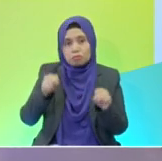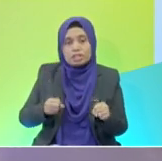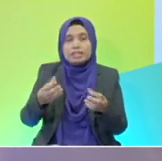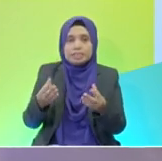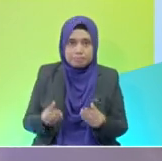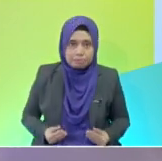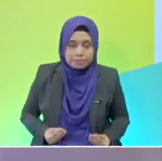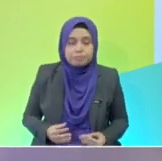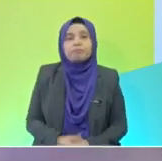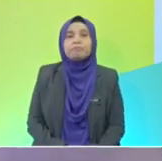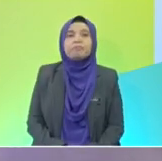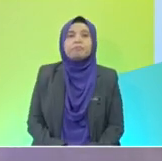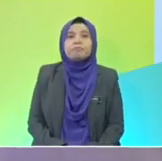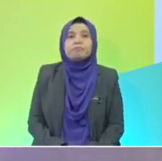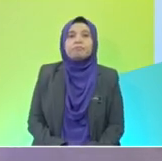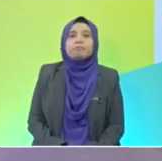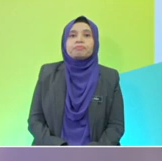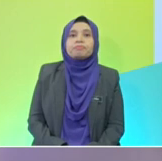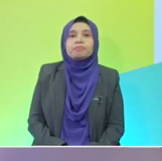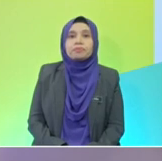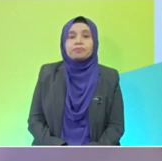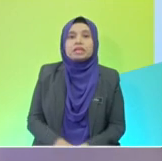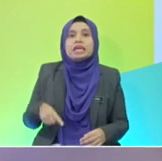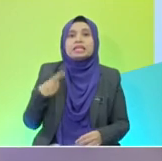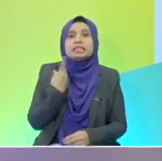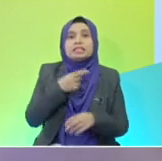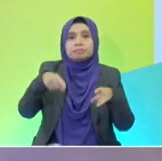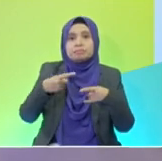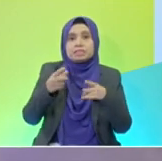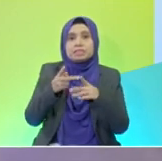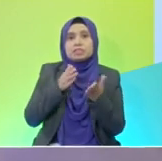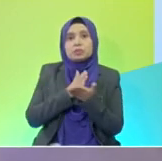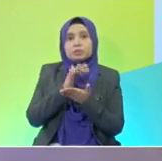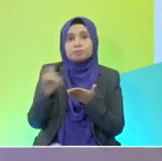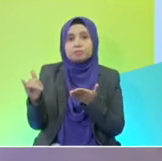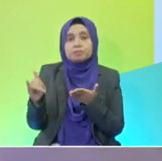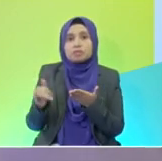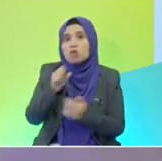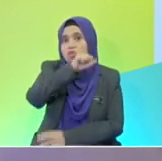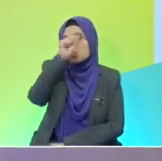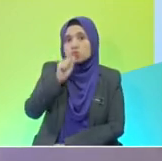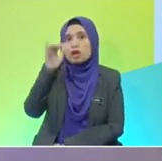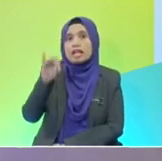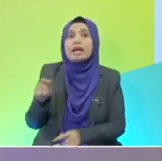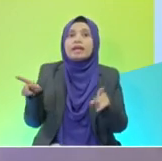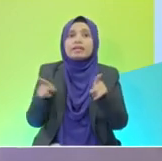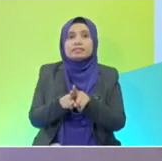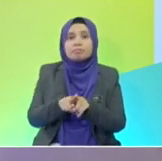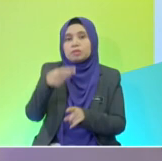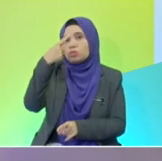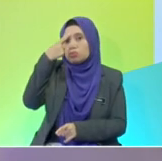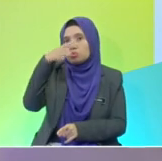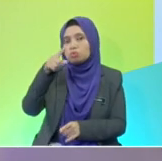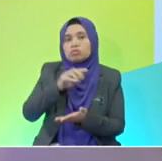lah oke kita pergi kepada slide shoesnya Oke soalnya jangan sama jadi untuk